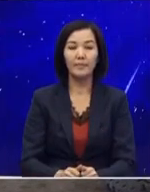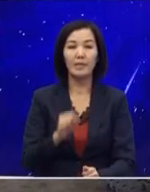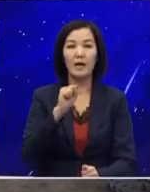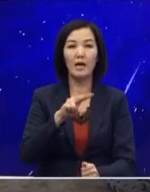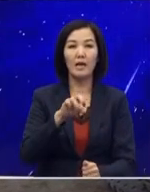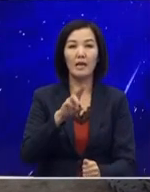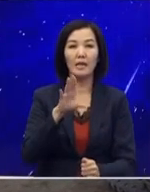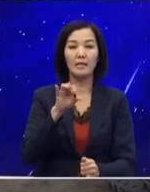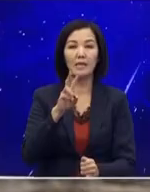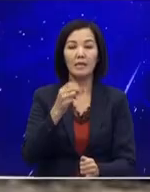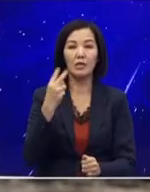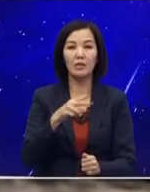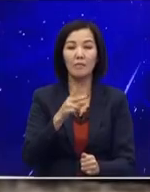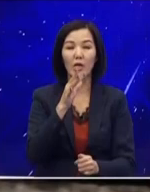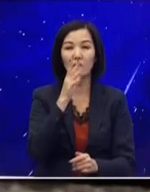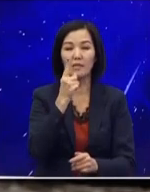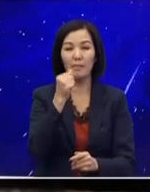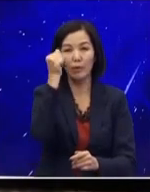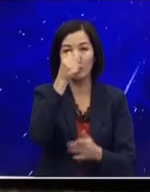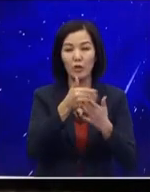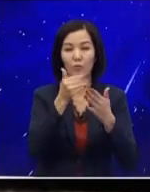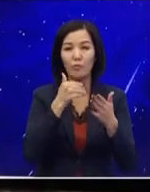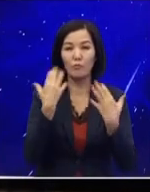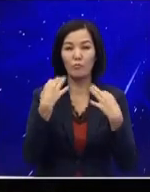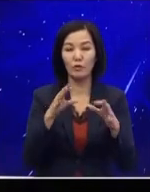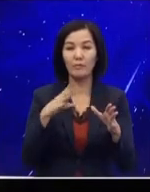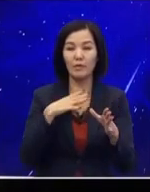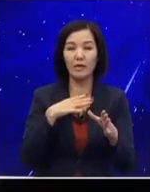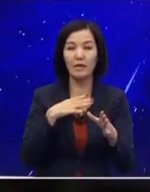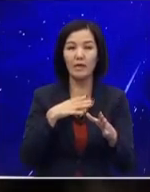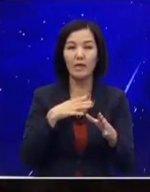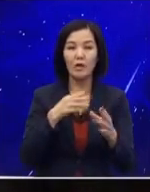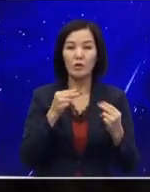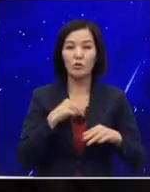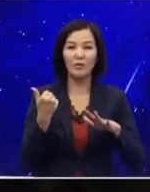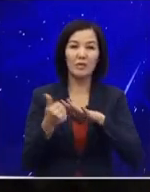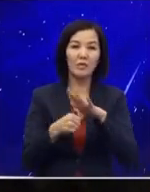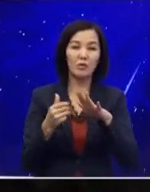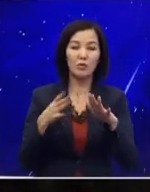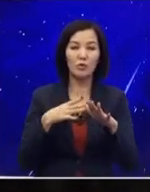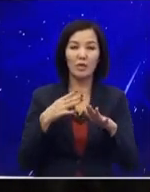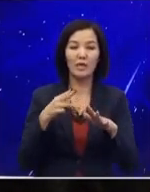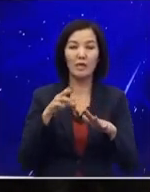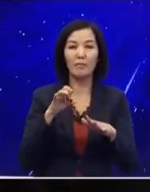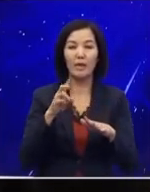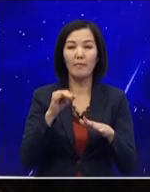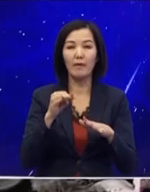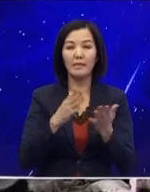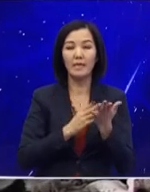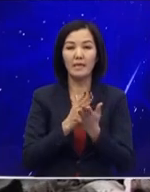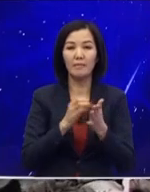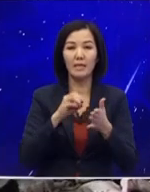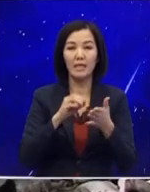Александр Саников 20 жаста, бір жыл бұрын түрмеден шартты түрде босап шыққан, біраз уақыт жұмыссыз жүрді. Кейін пробация қызметі арқылы